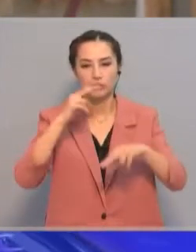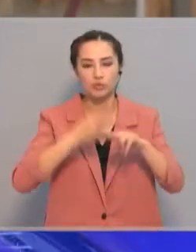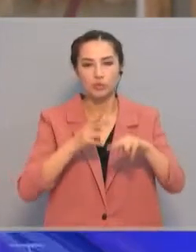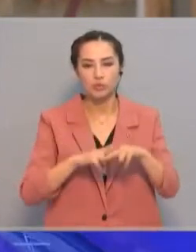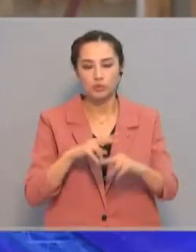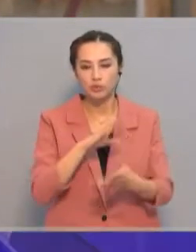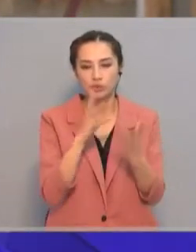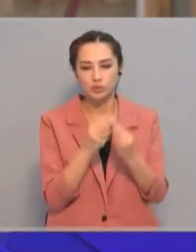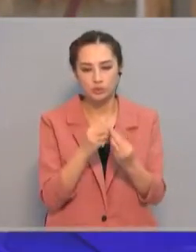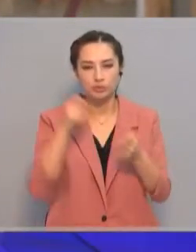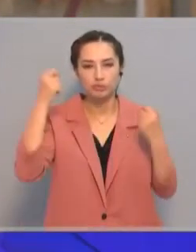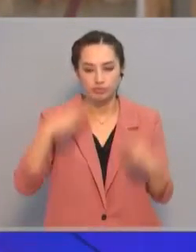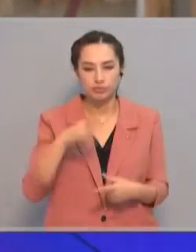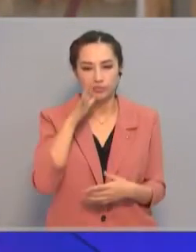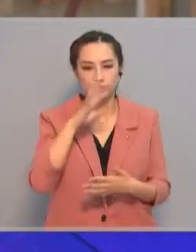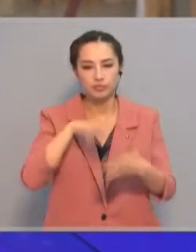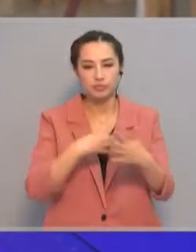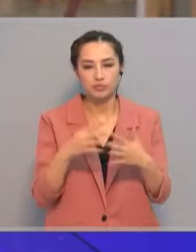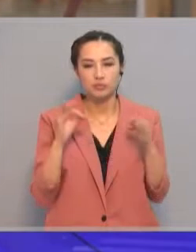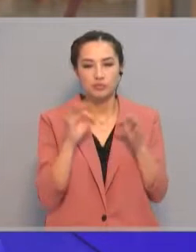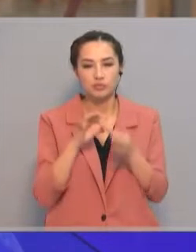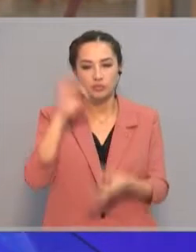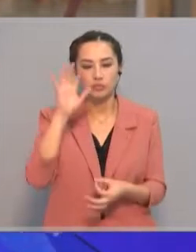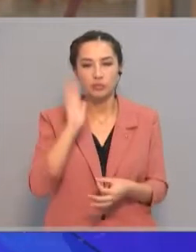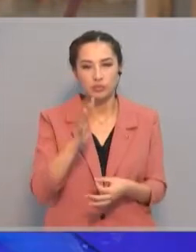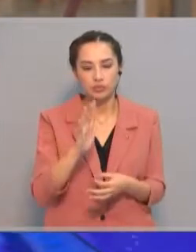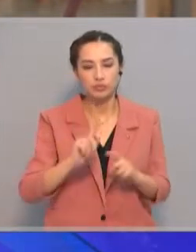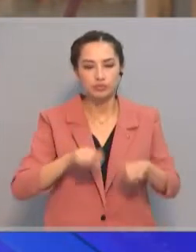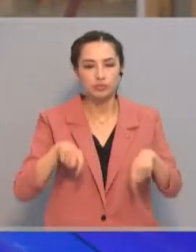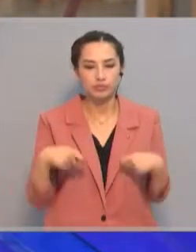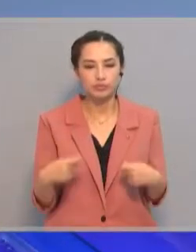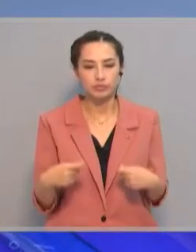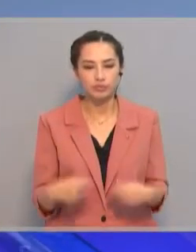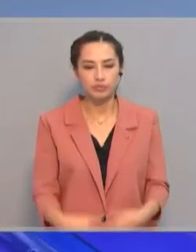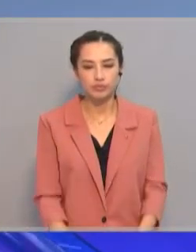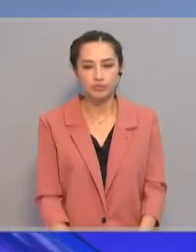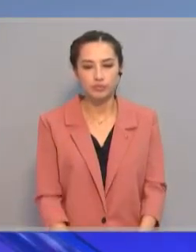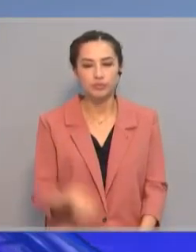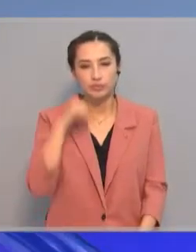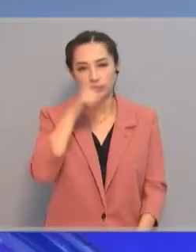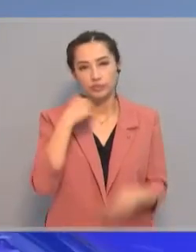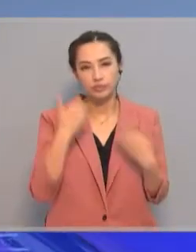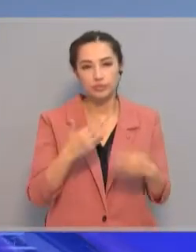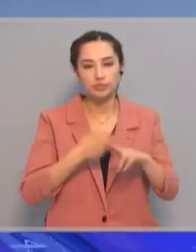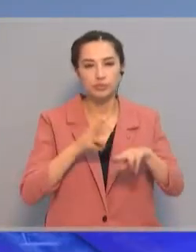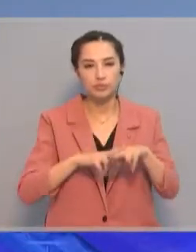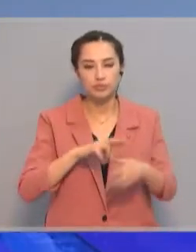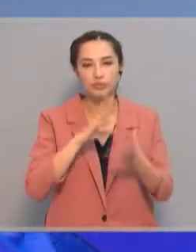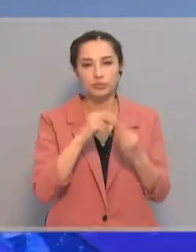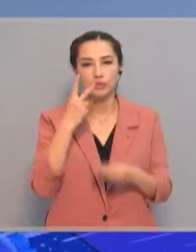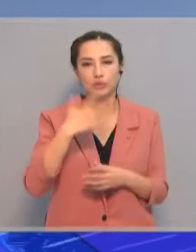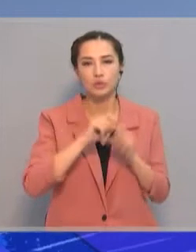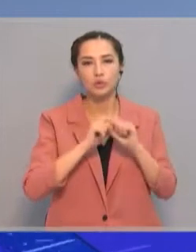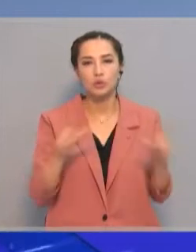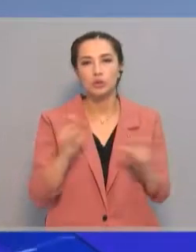Строительство объекта ведется в соответствии с графиком. Рабочей силы и строительных материалов достаточно. В этом году сданы в эксплуатацию 25 школ